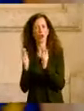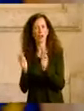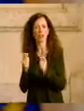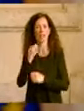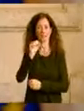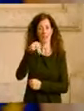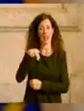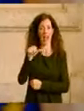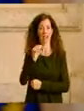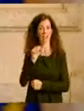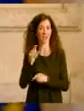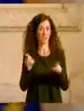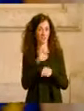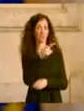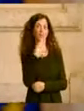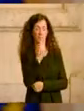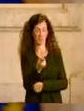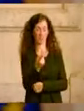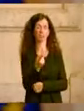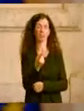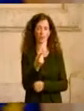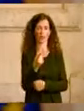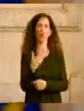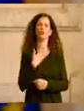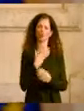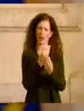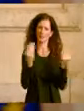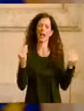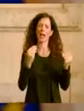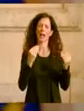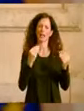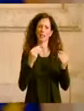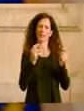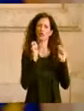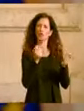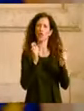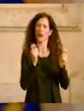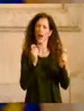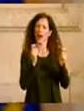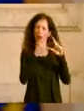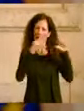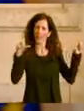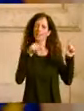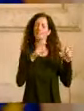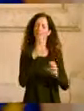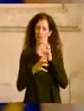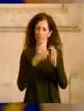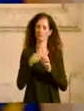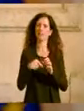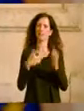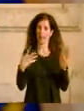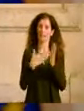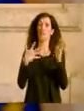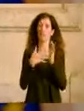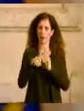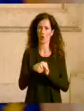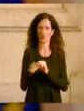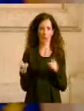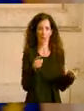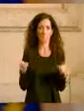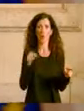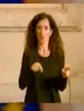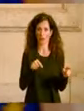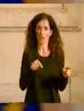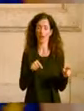lei ha menzionato. Ci sono varie testate in difficoltà ovviamente in questa fase, ovviamente anche loro